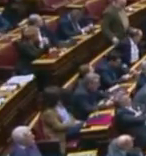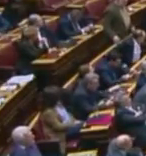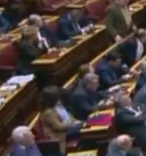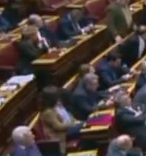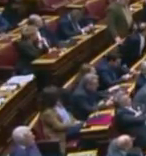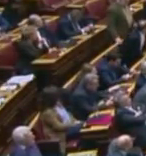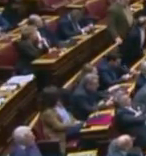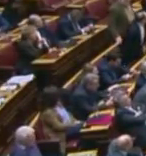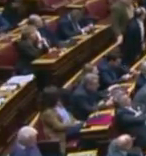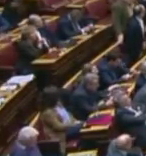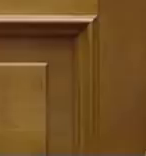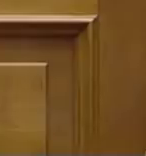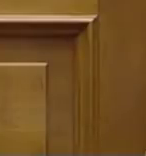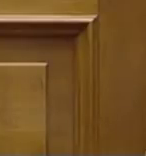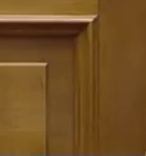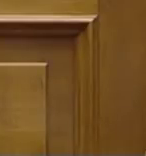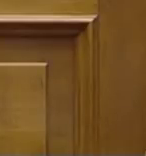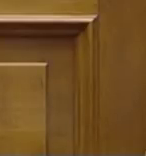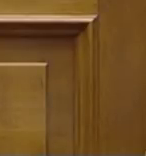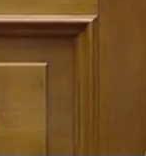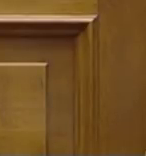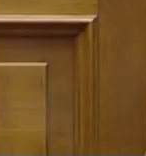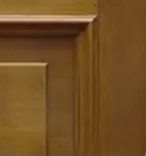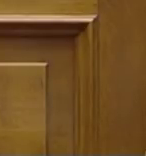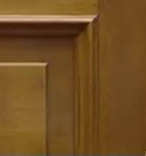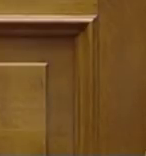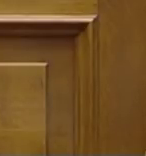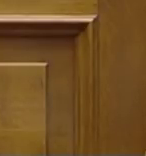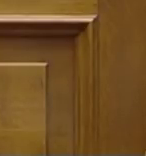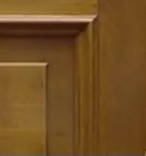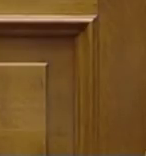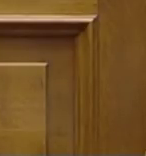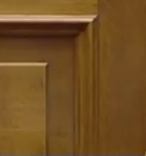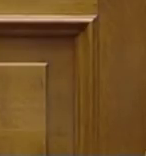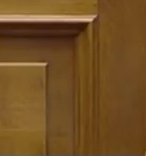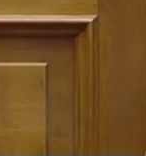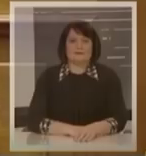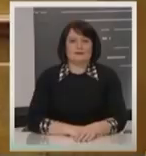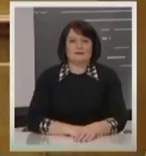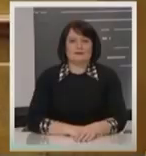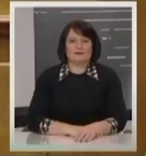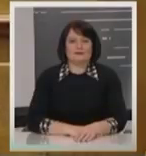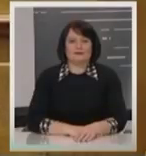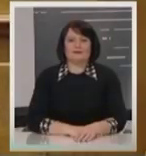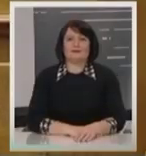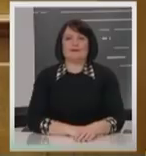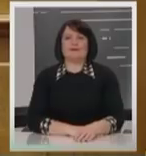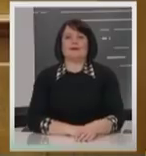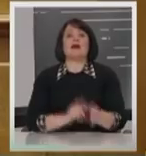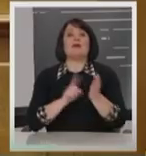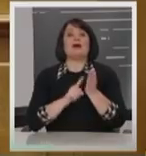Αν βρούμε την αυτοπεποίθηση να κοιταχτούμε με ειλικρίνεια στον καθρέφτη και να κάνουμε όλη την αυτοκριτική